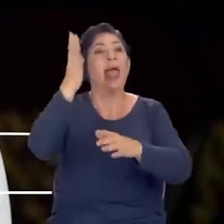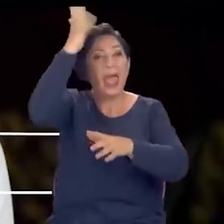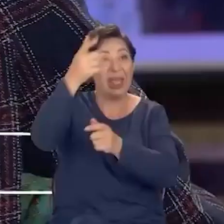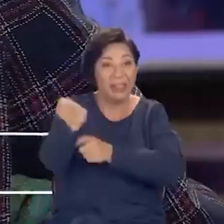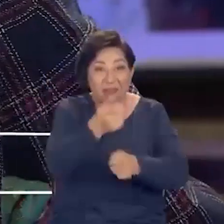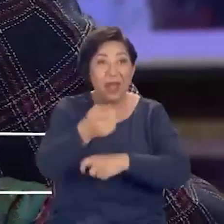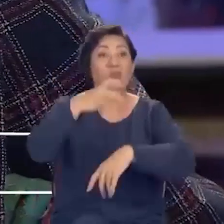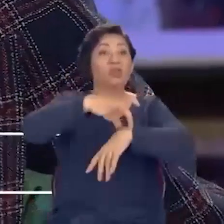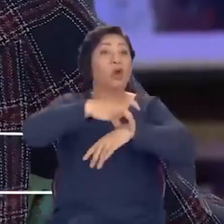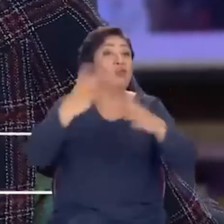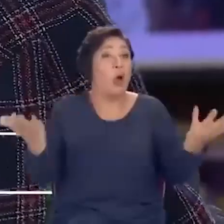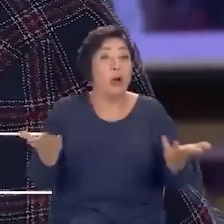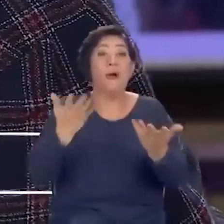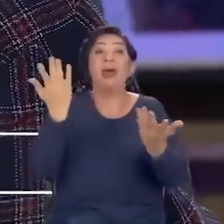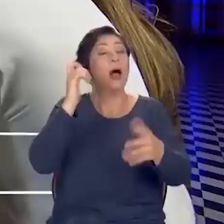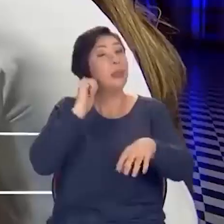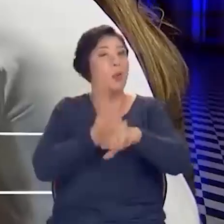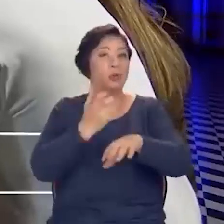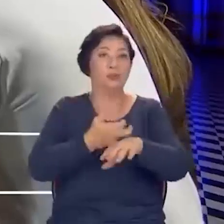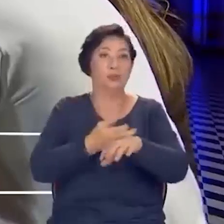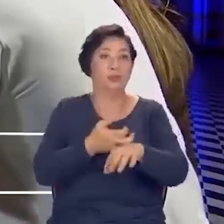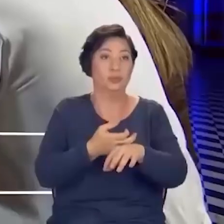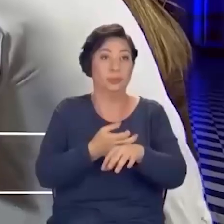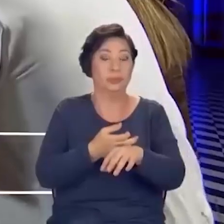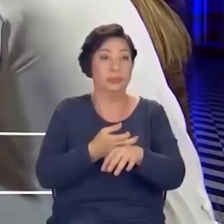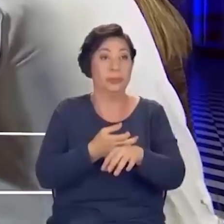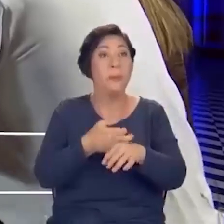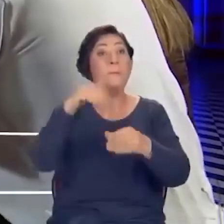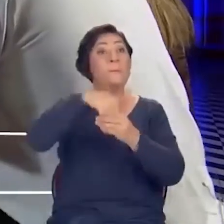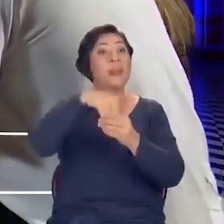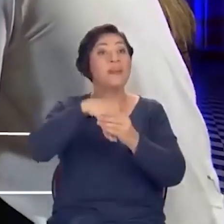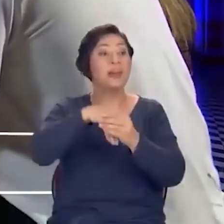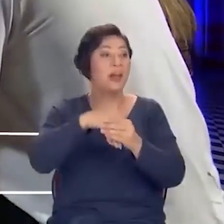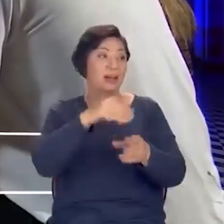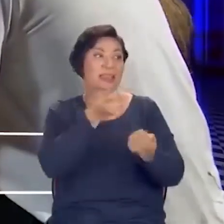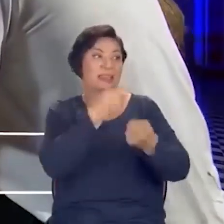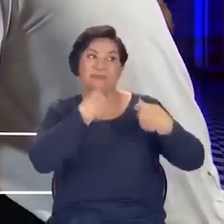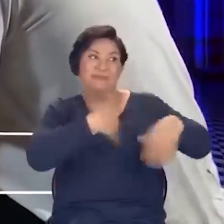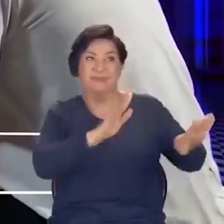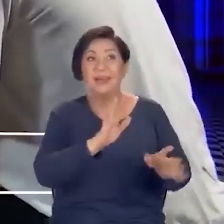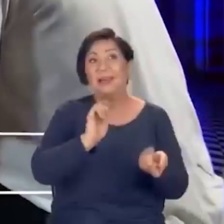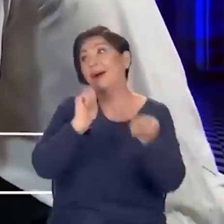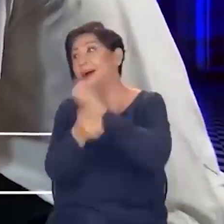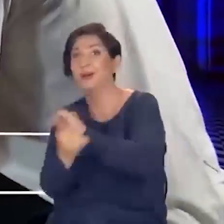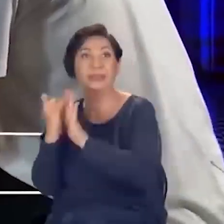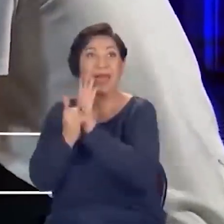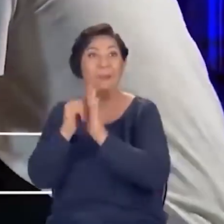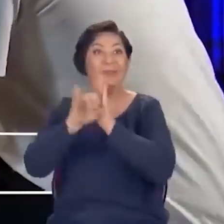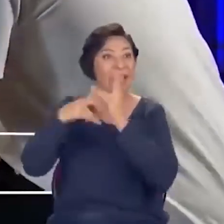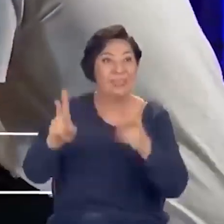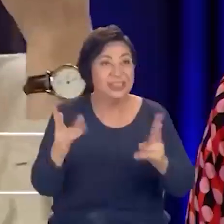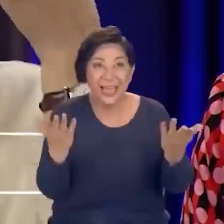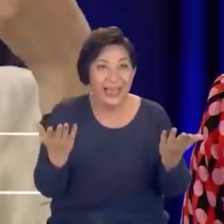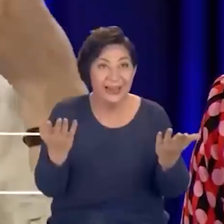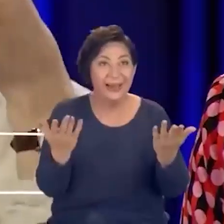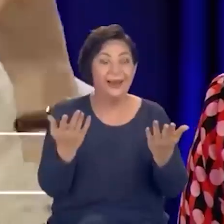itfaiyeciler, ya hatta Allah esirgesin milletvekilleri de hobilerini işe dönüştürürse ne yaptın?